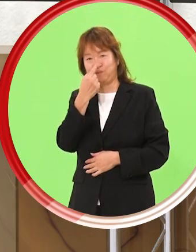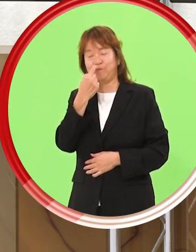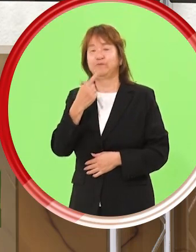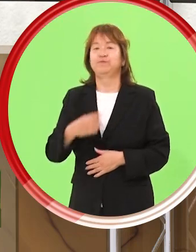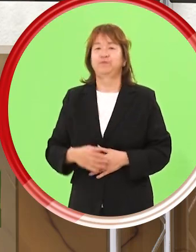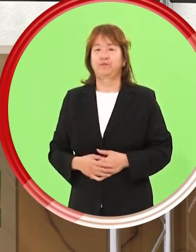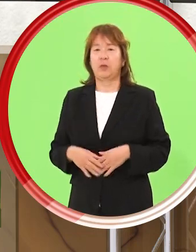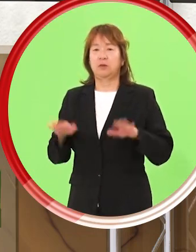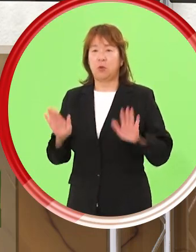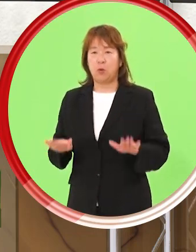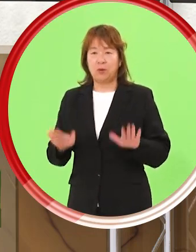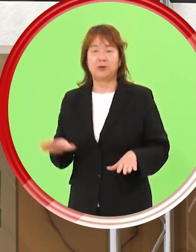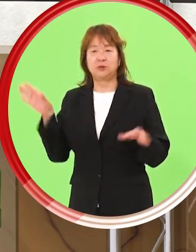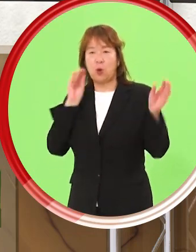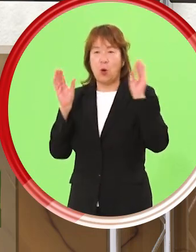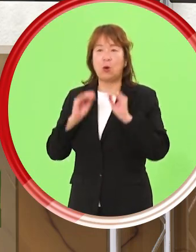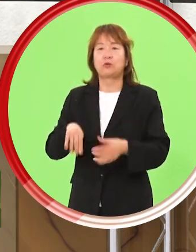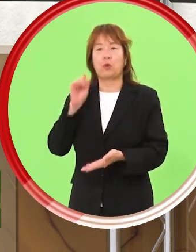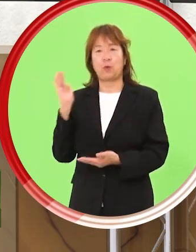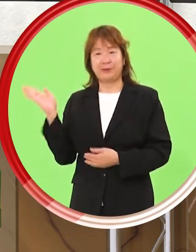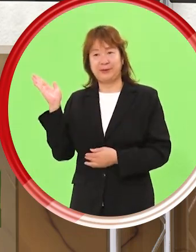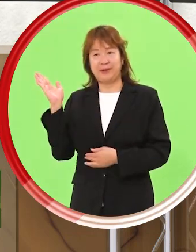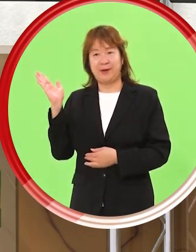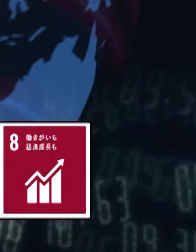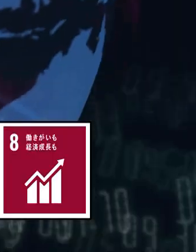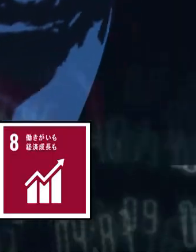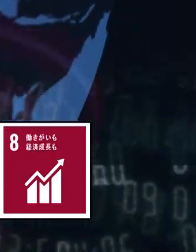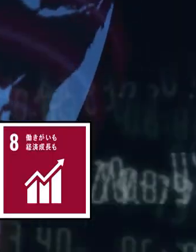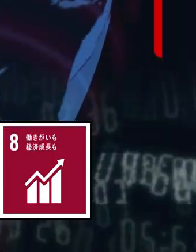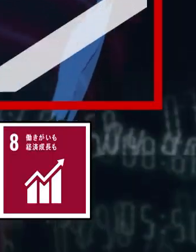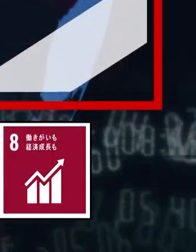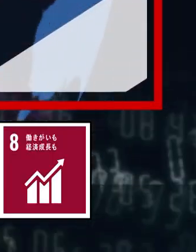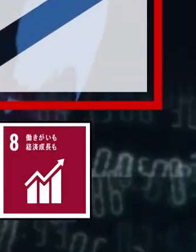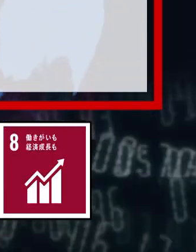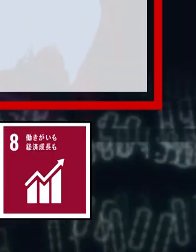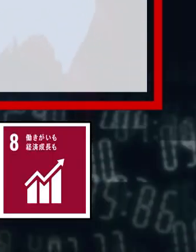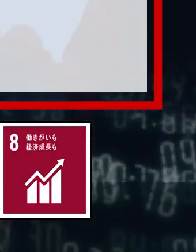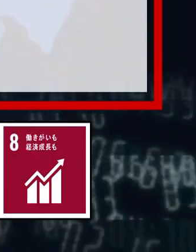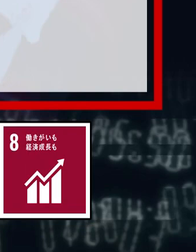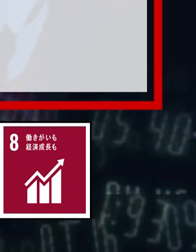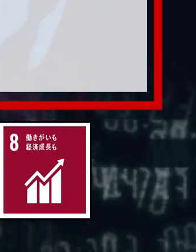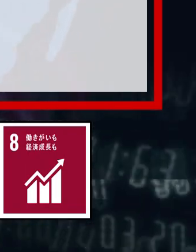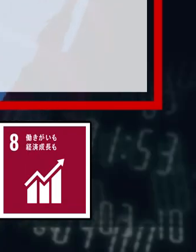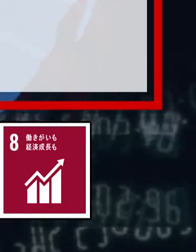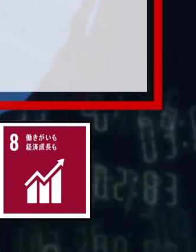。今回の耳寄りな情報はこちらです。